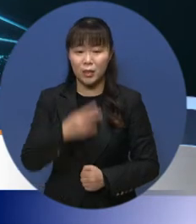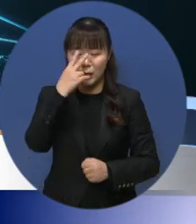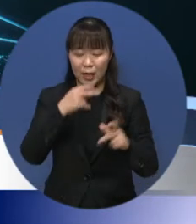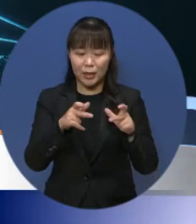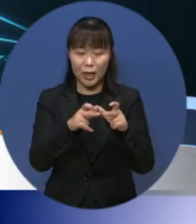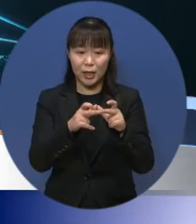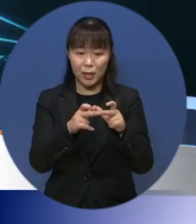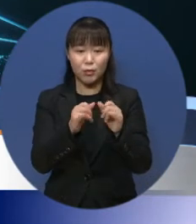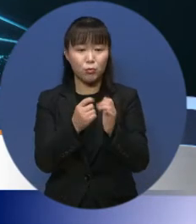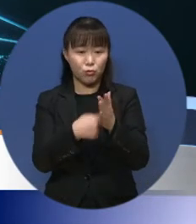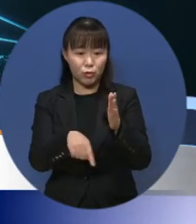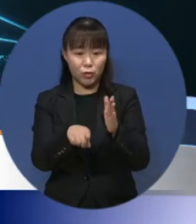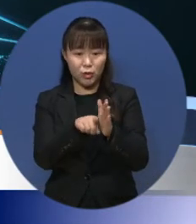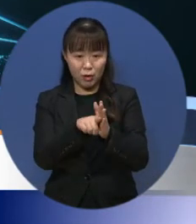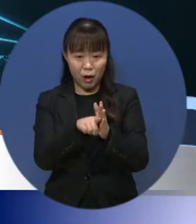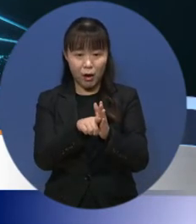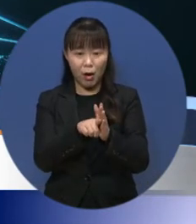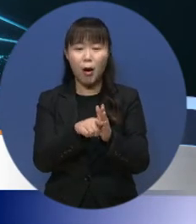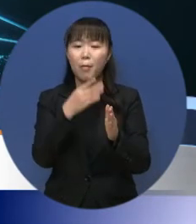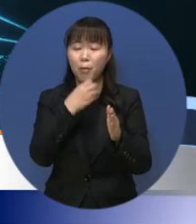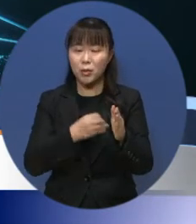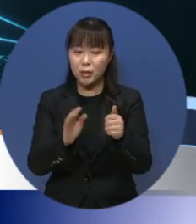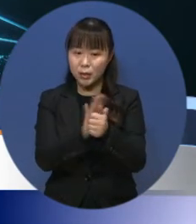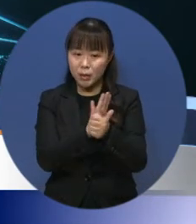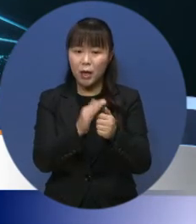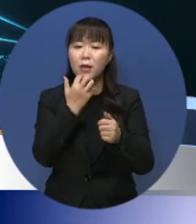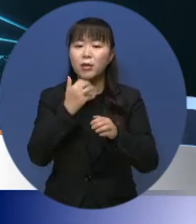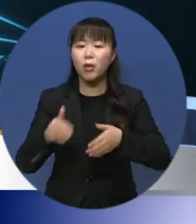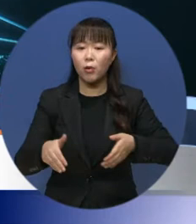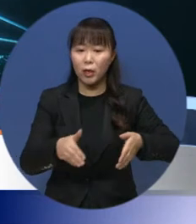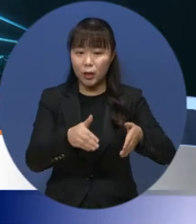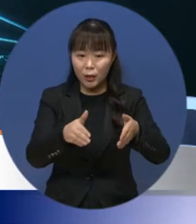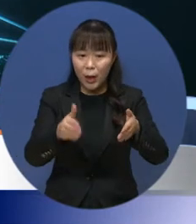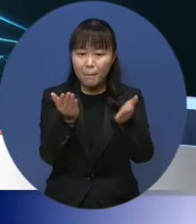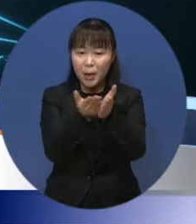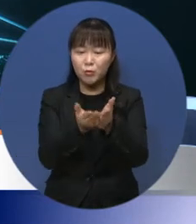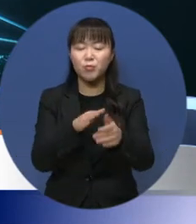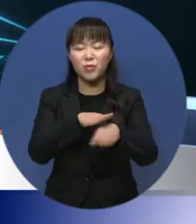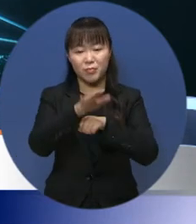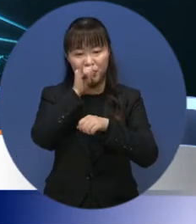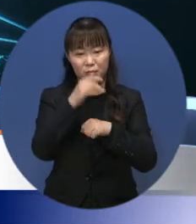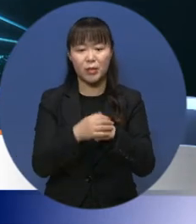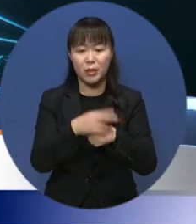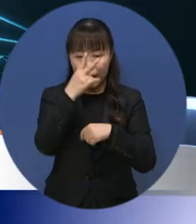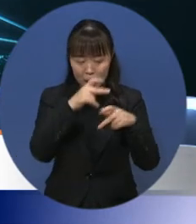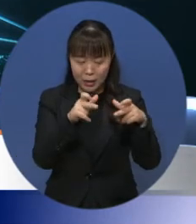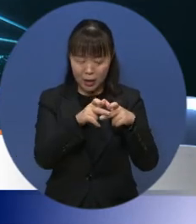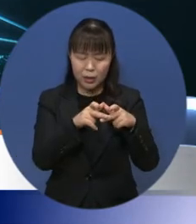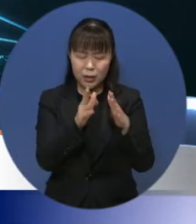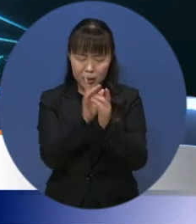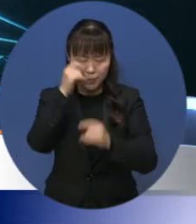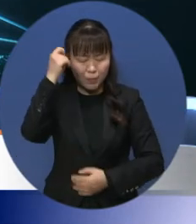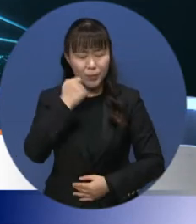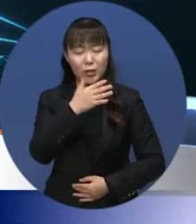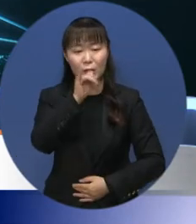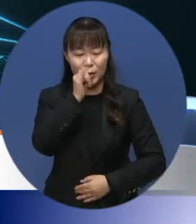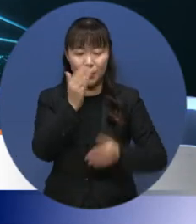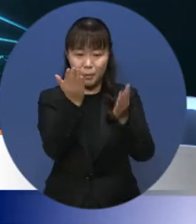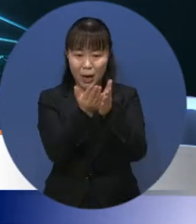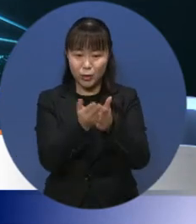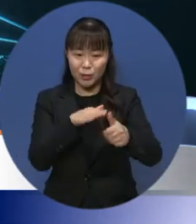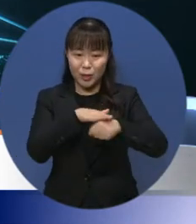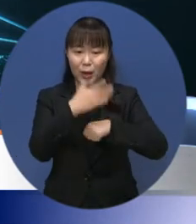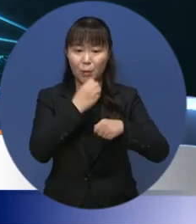시각장애인들을 위한 프랜차이즈형 복지 서비스가 경기도에서 시작됩니다. 시각장애인들이 피부로 느낄 수 있는 맞춤형